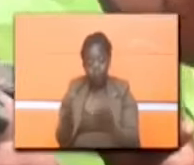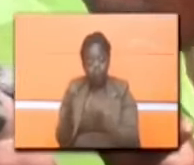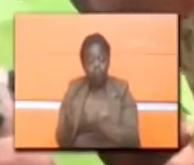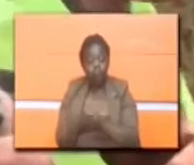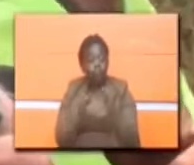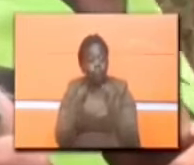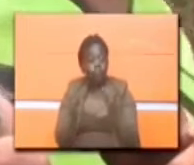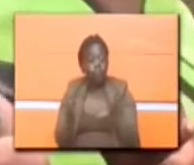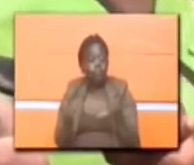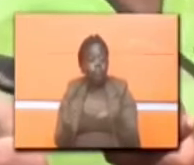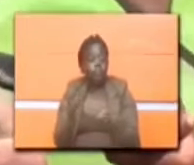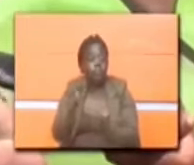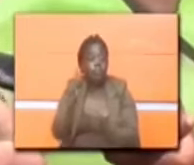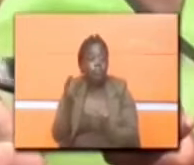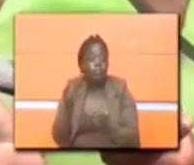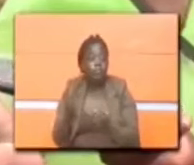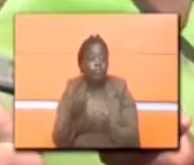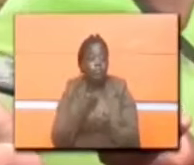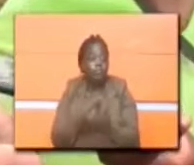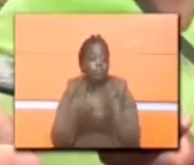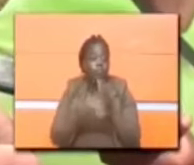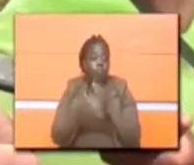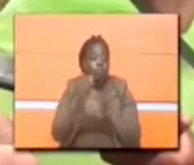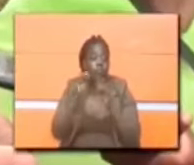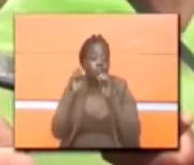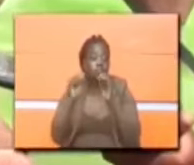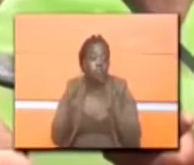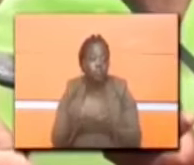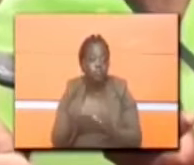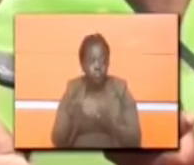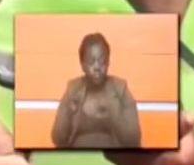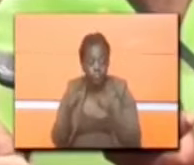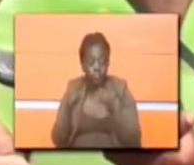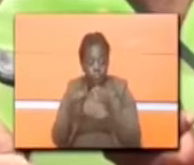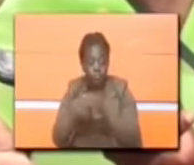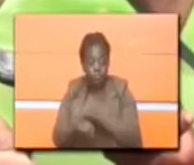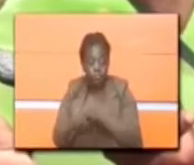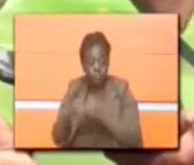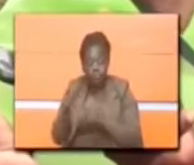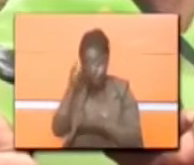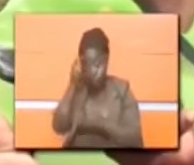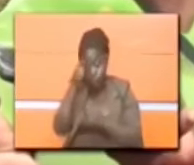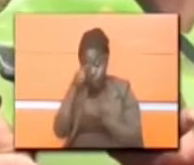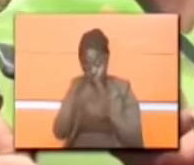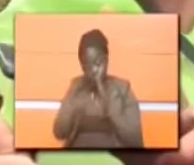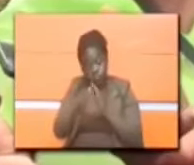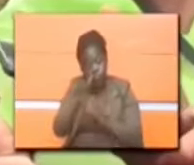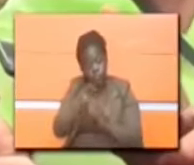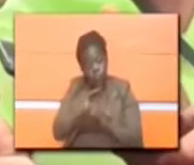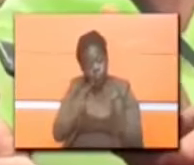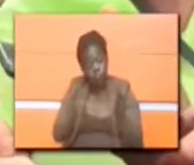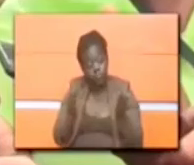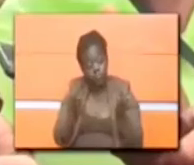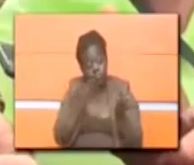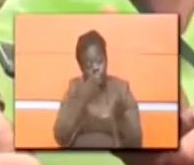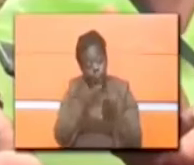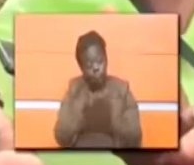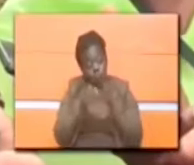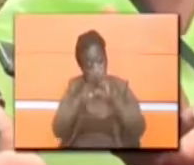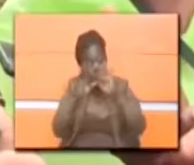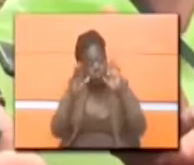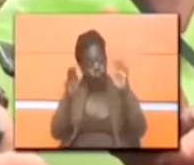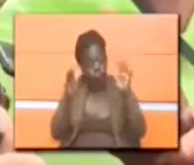mannyo. Ekisooka tubeera n'abasomesa abatendeke, tosobola kugamba nti oyingira gavumenti nga toli mutendeke. Atubeera n'enkola ennungamu, tubeera